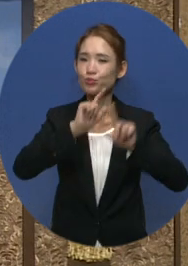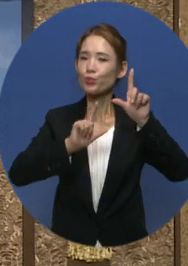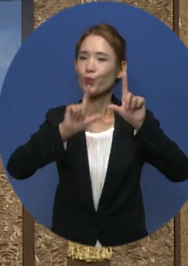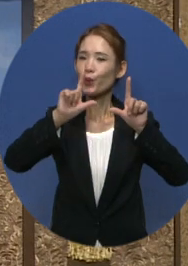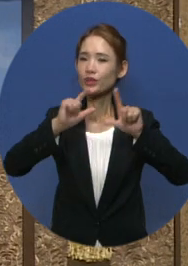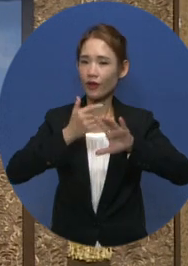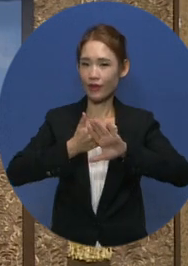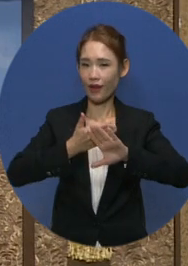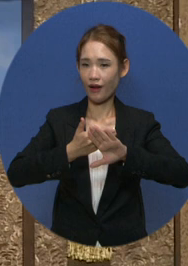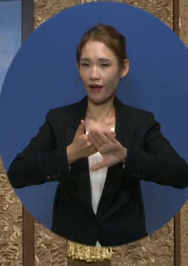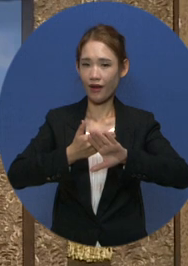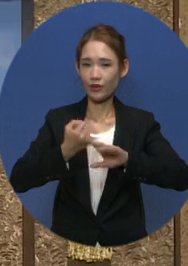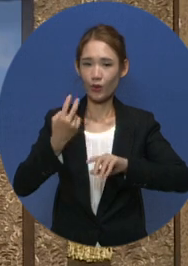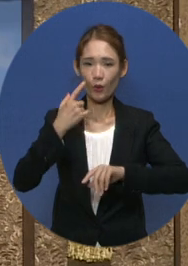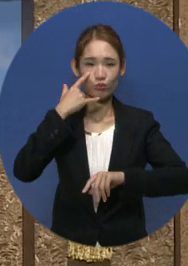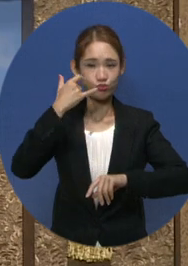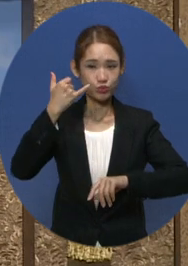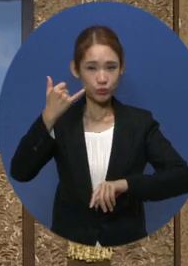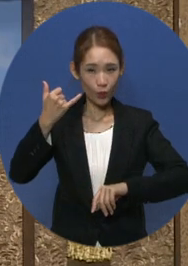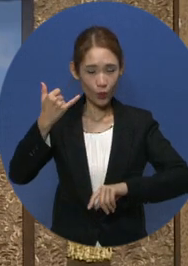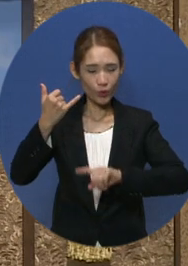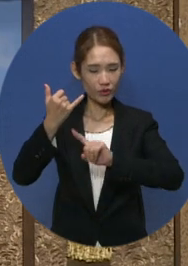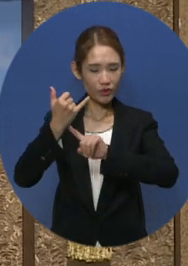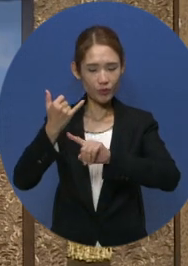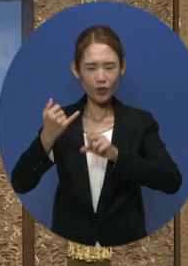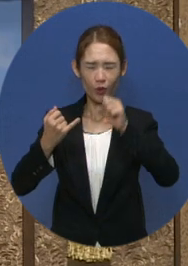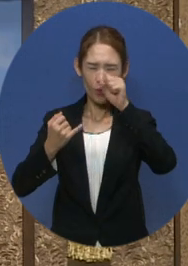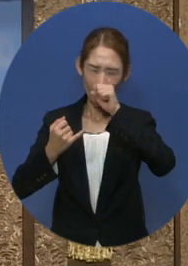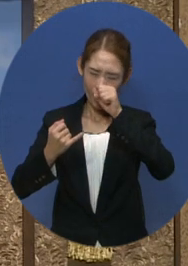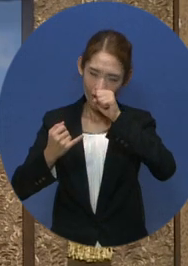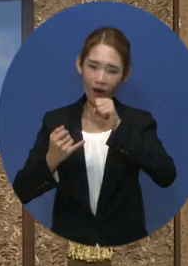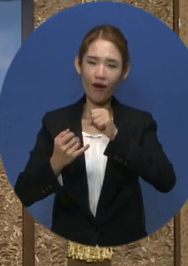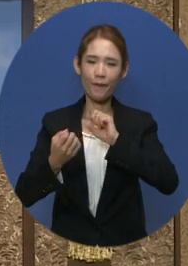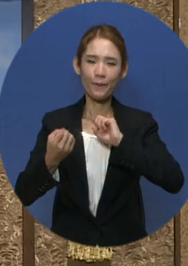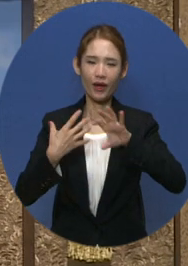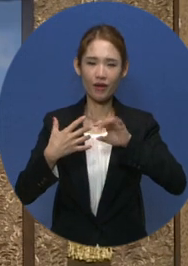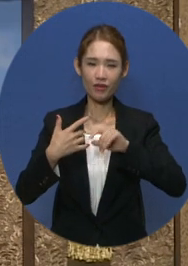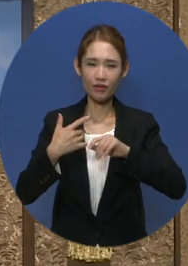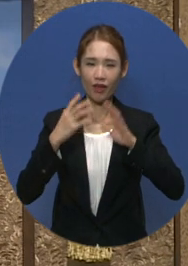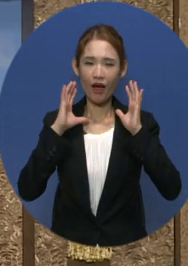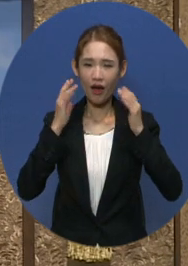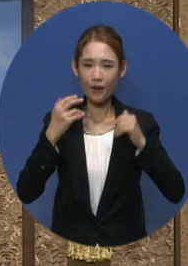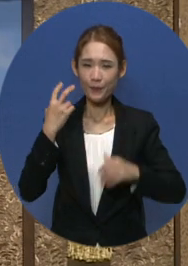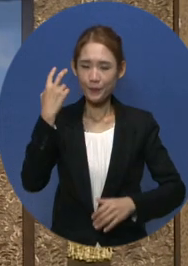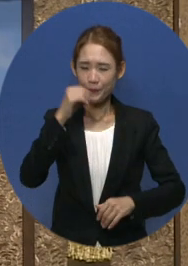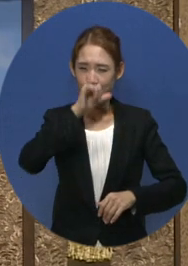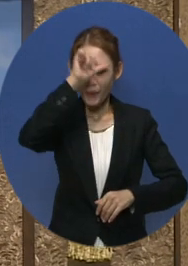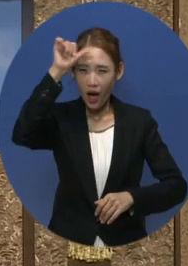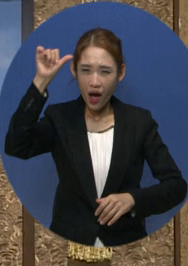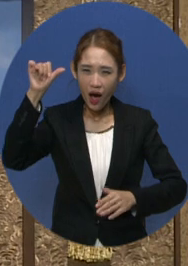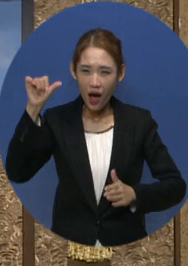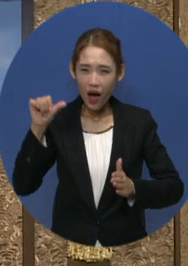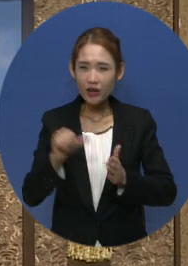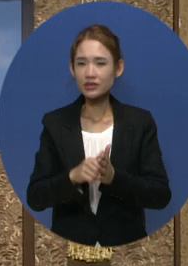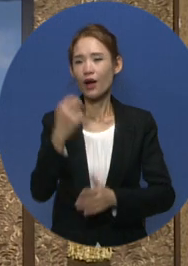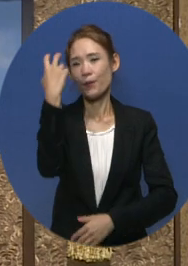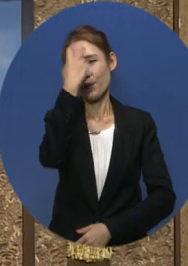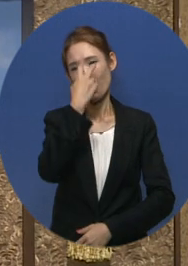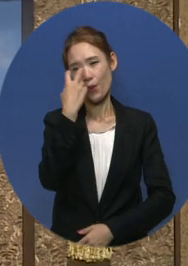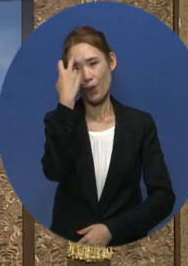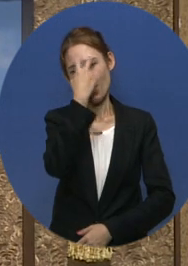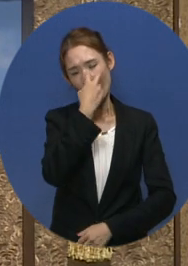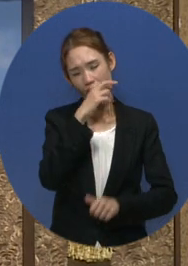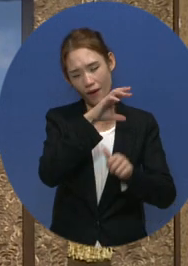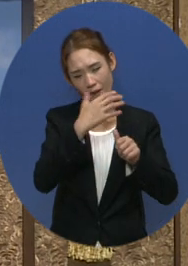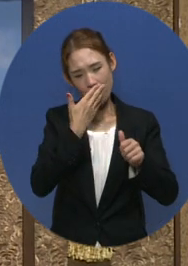달라지고요. 그리고 부모님들이 얼마나 좋아하시는지 네. 내가 이 아이를 평생 보호하고 평생